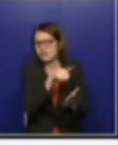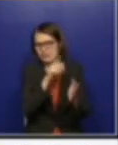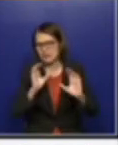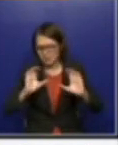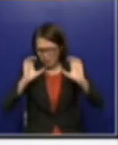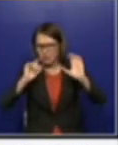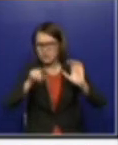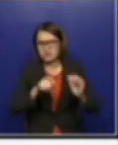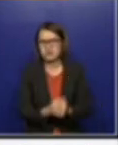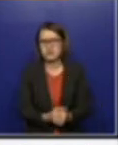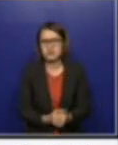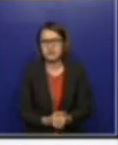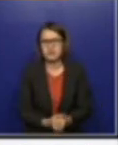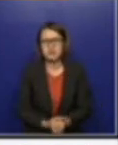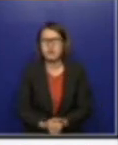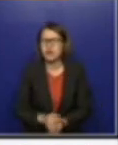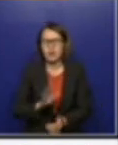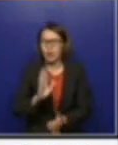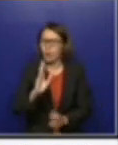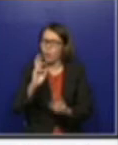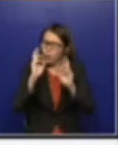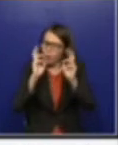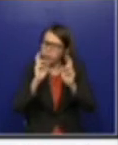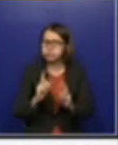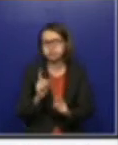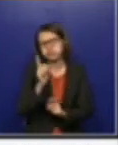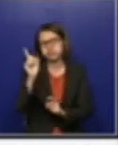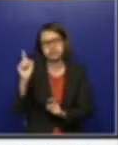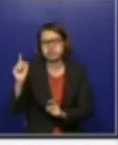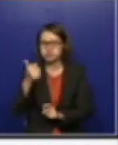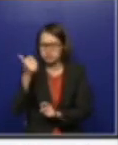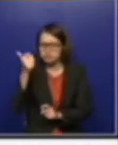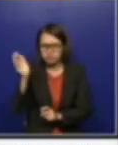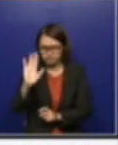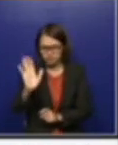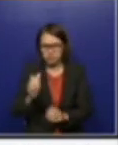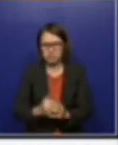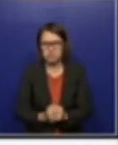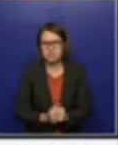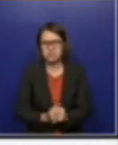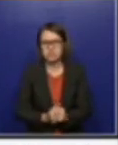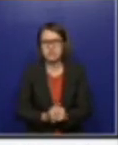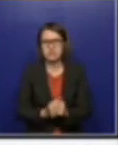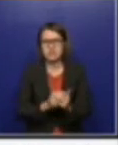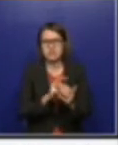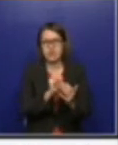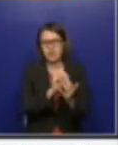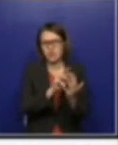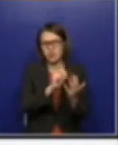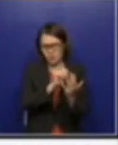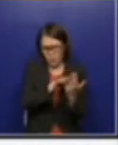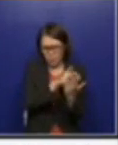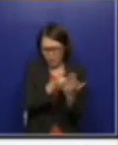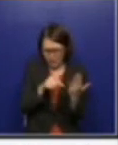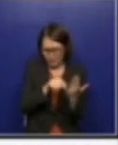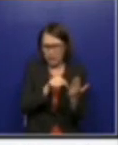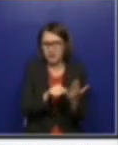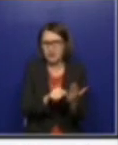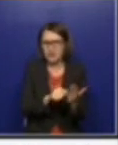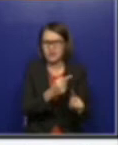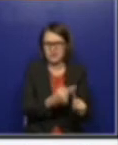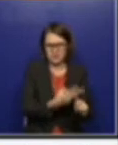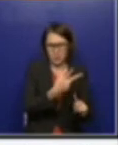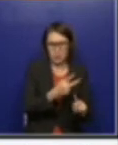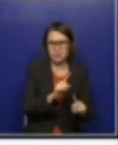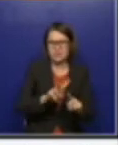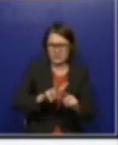ไม่ต้องเอาเรื่องอื่นหรอกครับนโยบายสค.1ก่อนกุมภา2553กรมที่ดิน